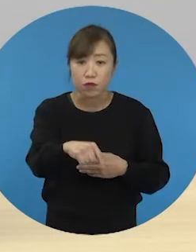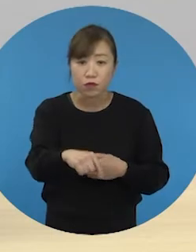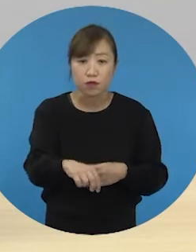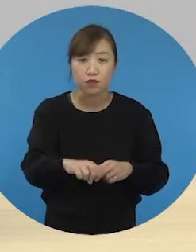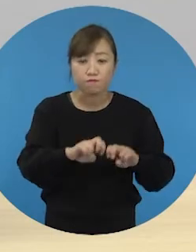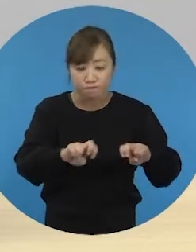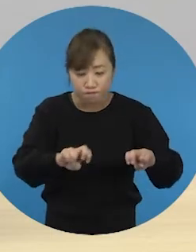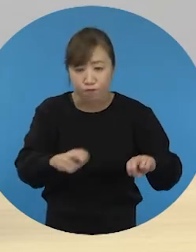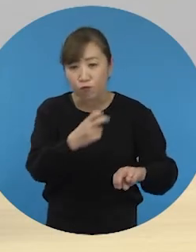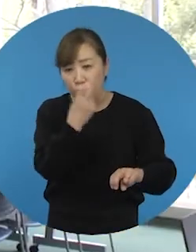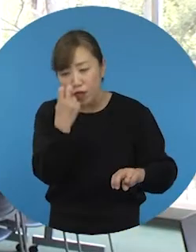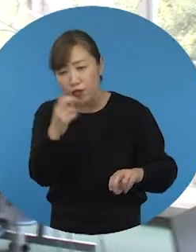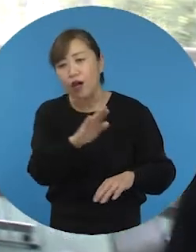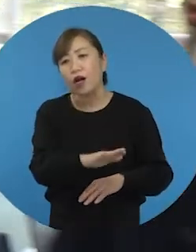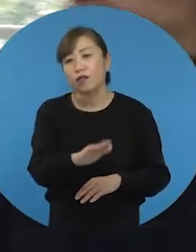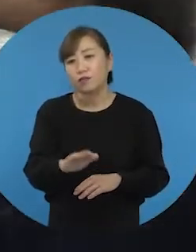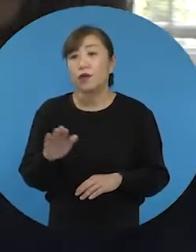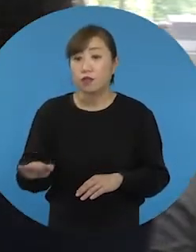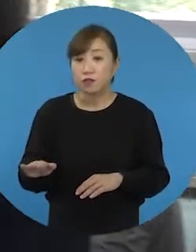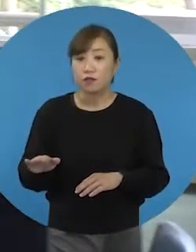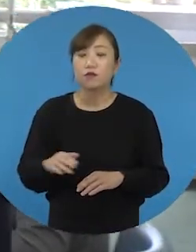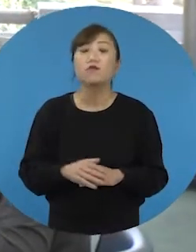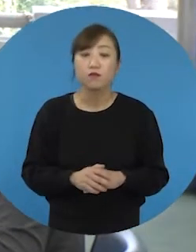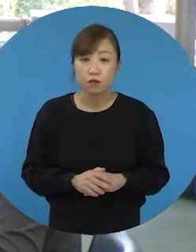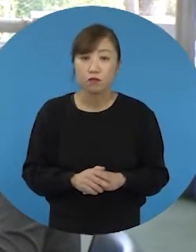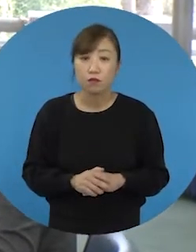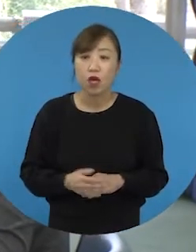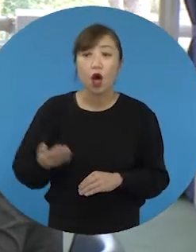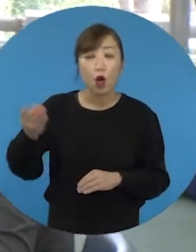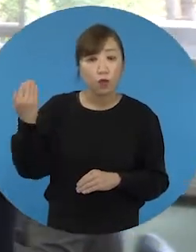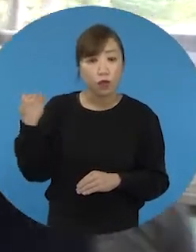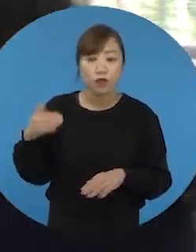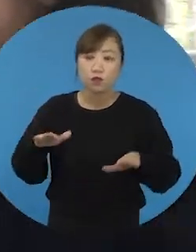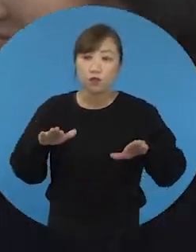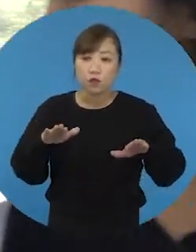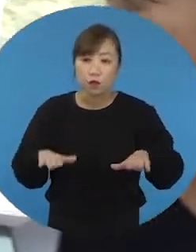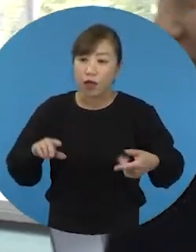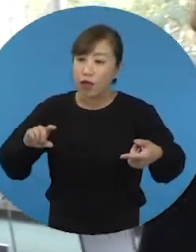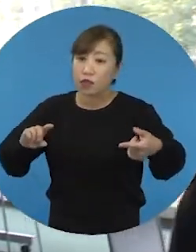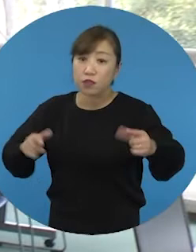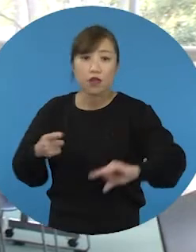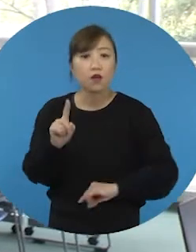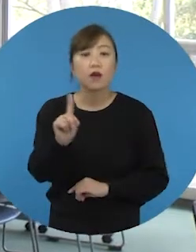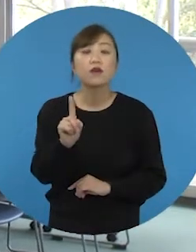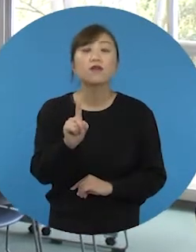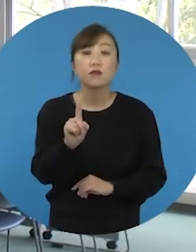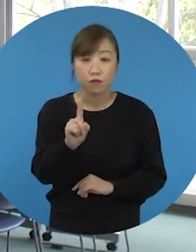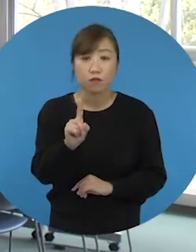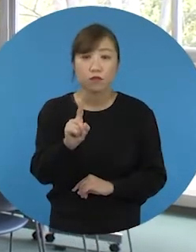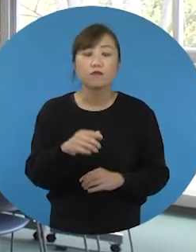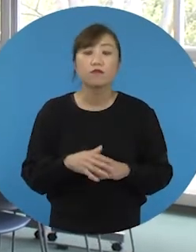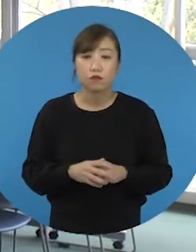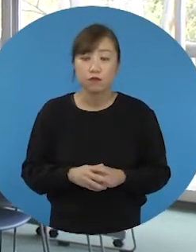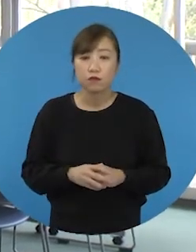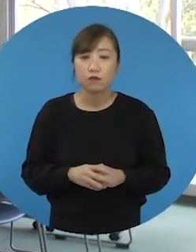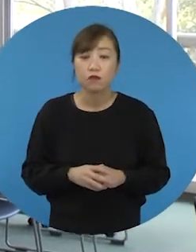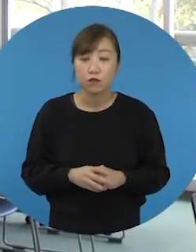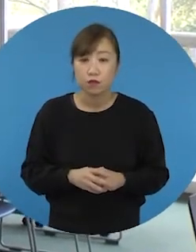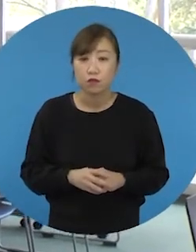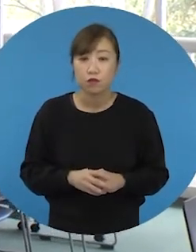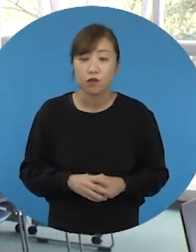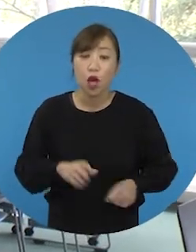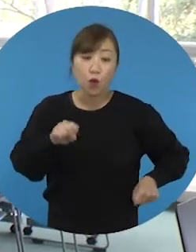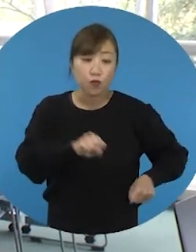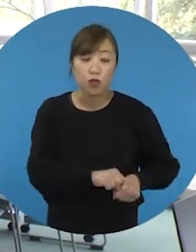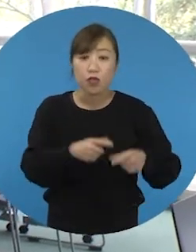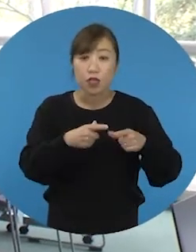成果が得られたんですね。 どう違くなるんですか？ はい、一つは古代の武蔵の国の国府のことが